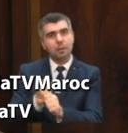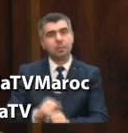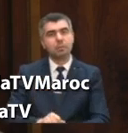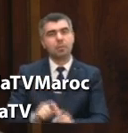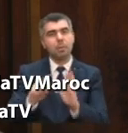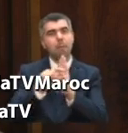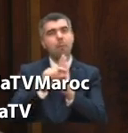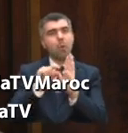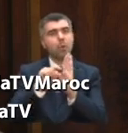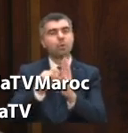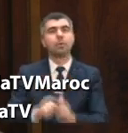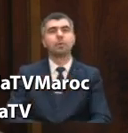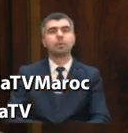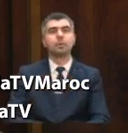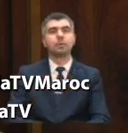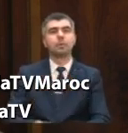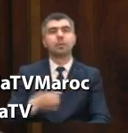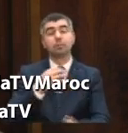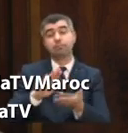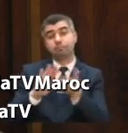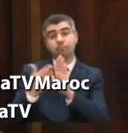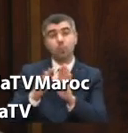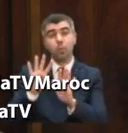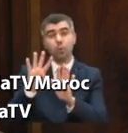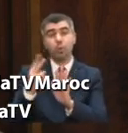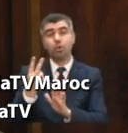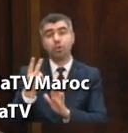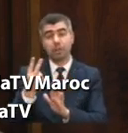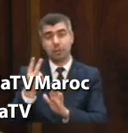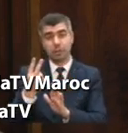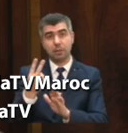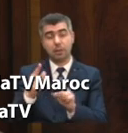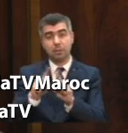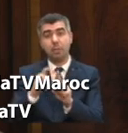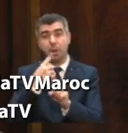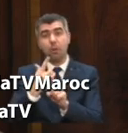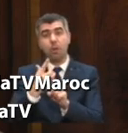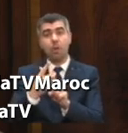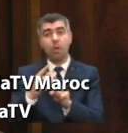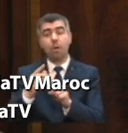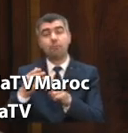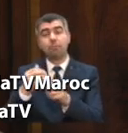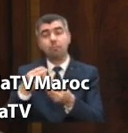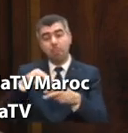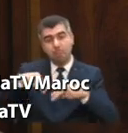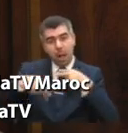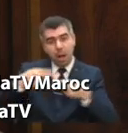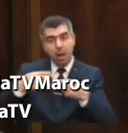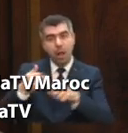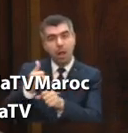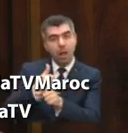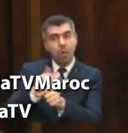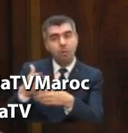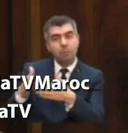الموضوع سيد الوزير. اليوم نتحدث عن 89% من المقاولات الفندقية والمطاعم أقفلت، 76 من شركات القطاع النسيج